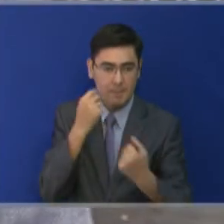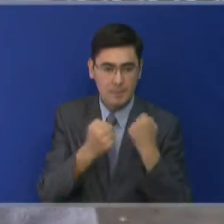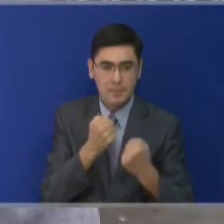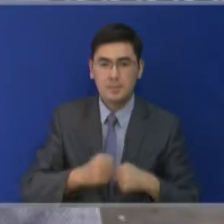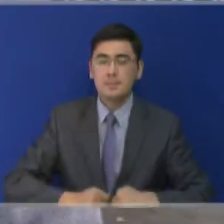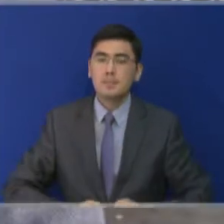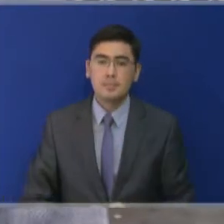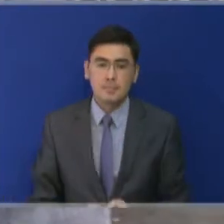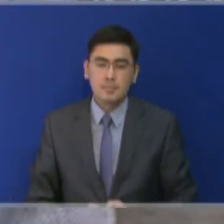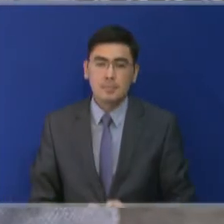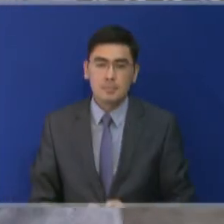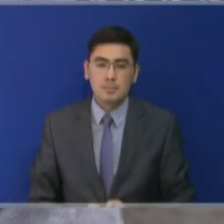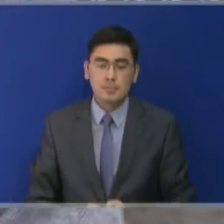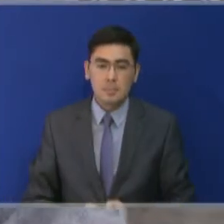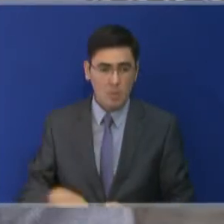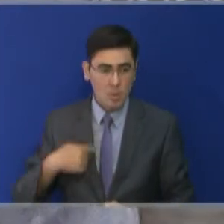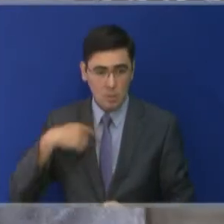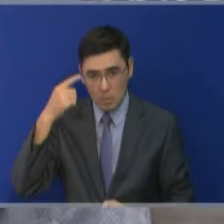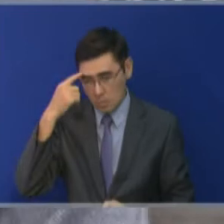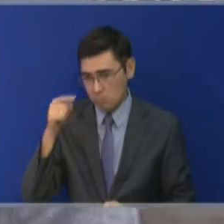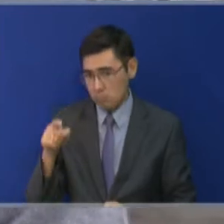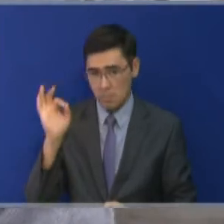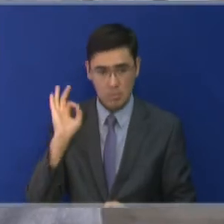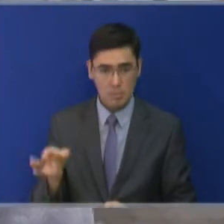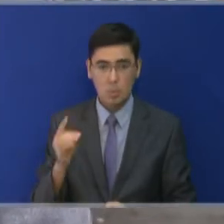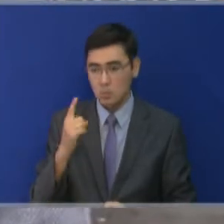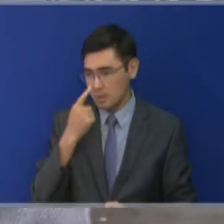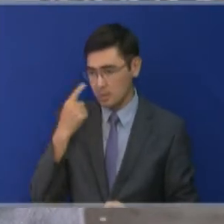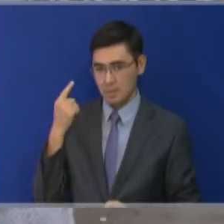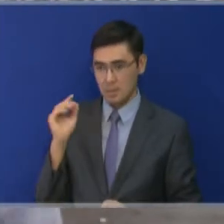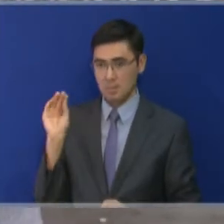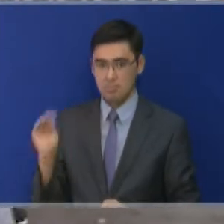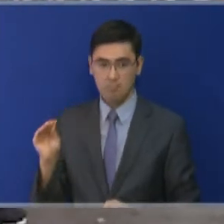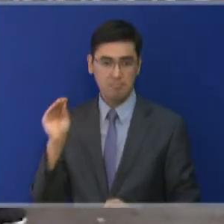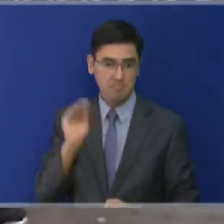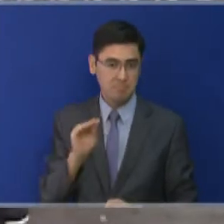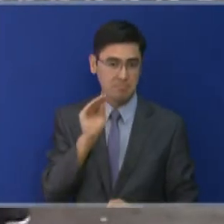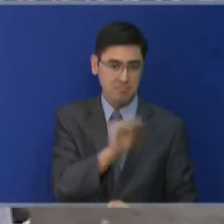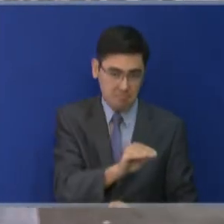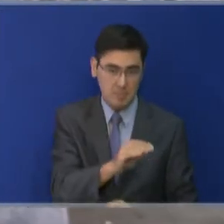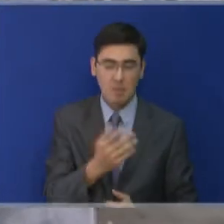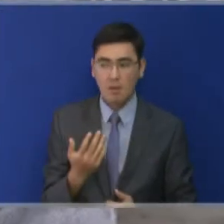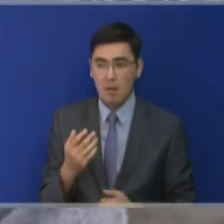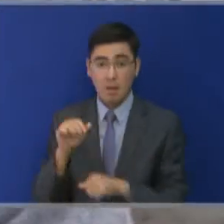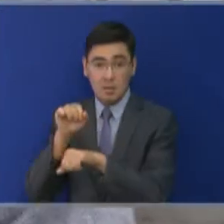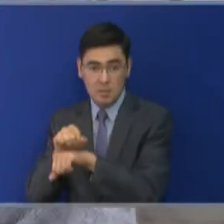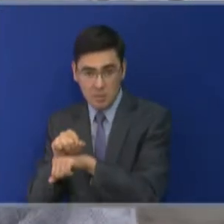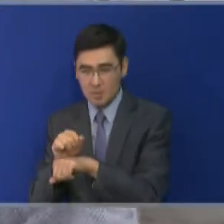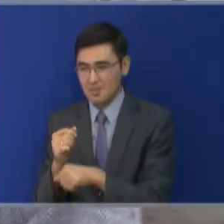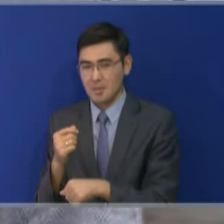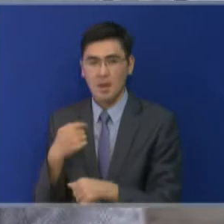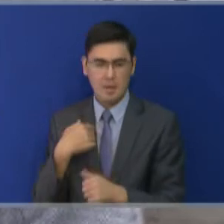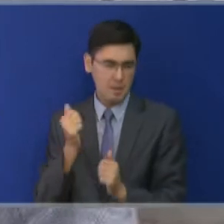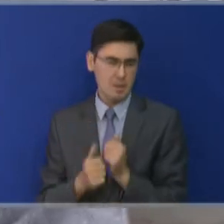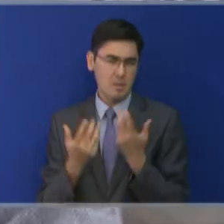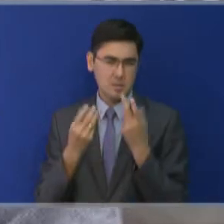бастама деп ойлаймын. Өйткені жақында ғана орнатыпты осы аялдаманы. Бұл аялдамаға мен күнделікті осы